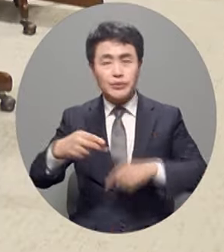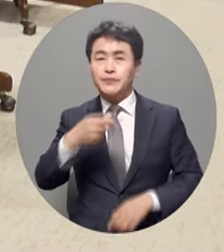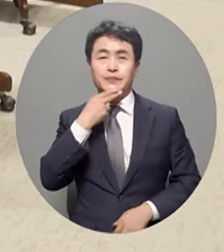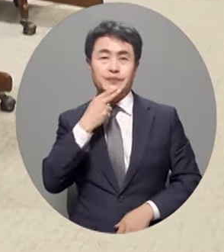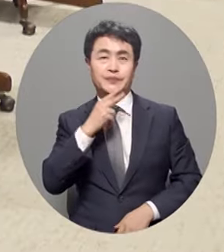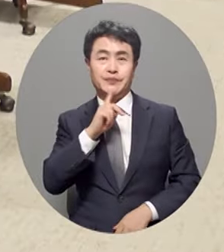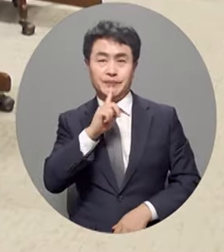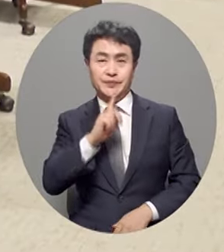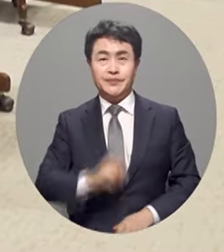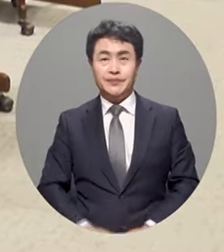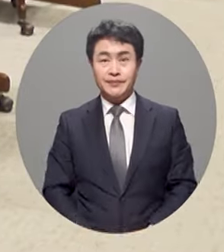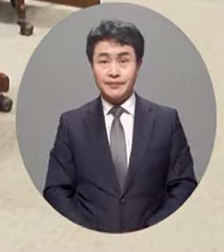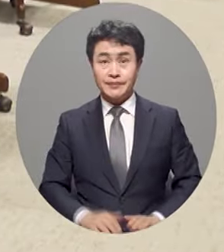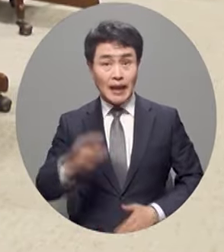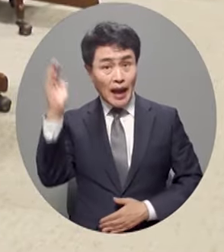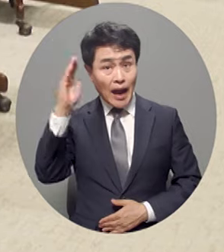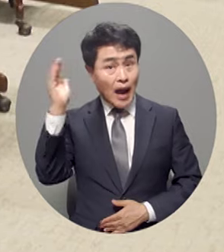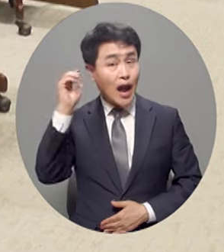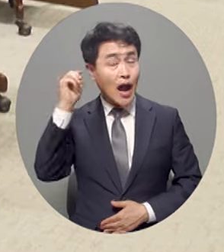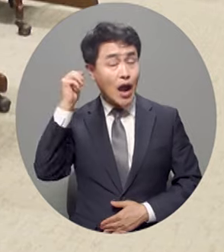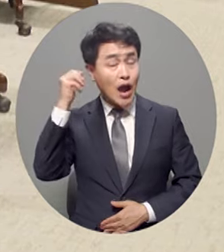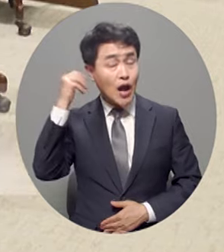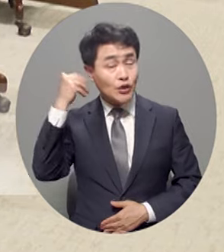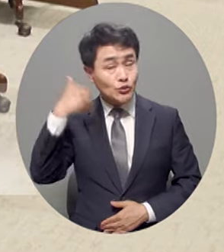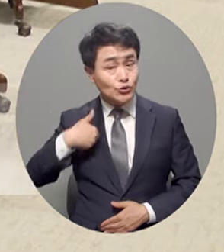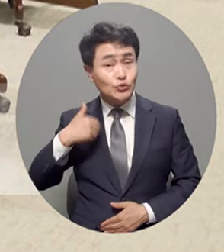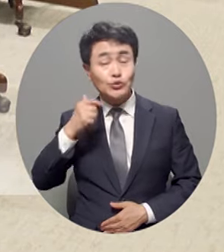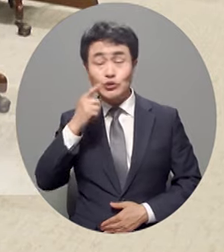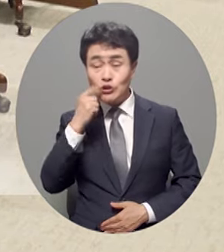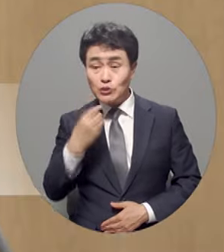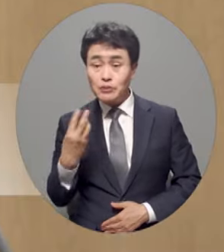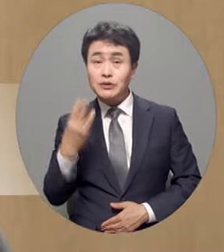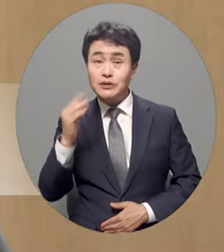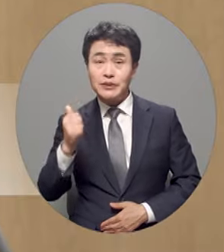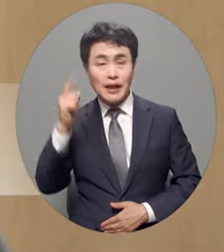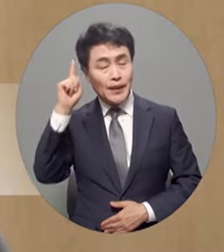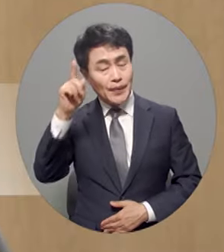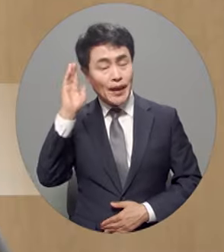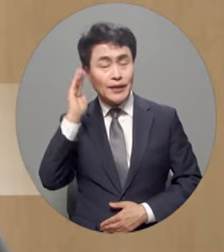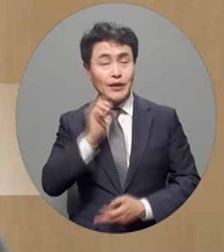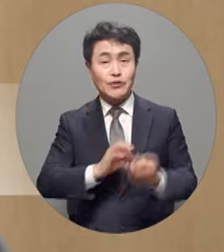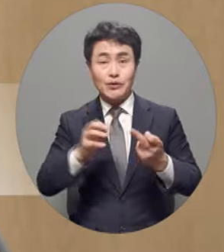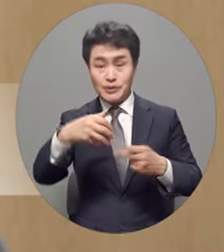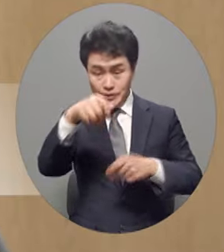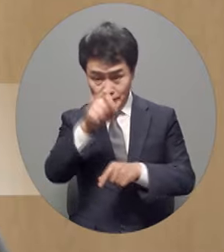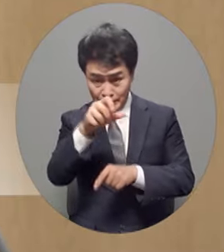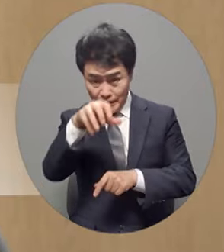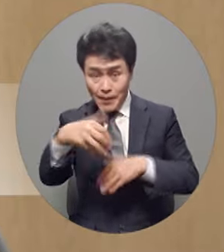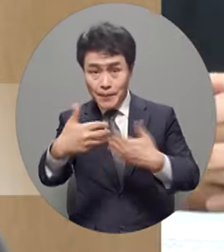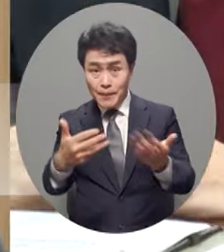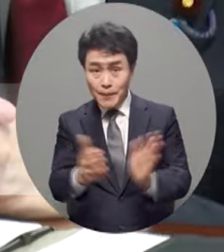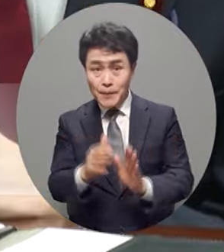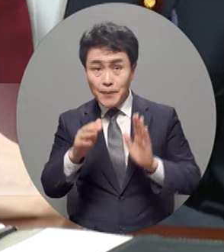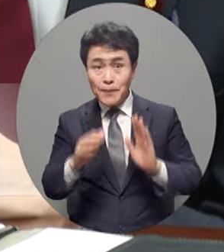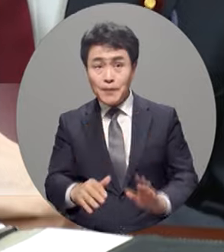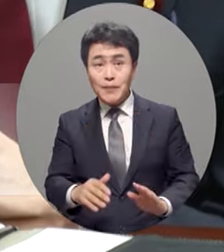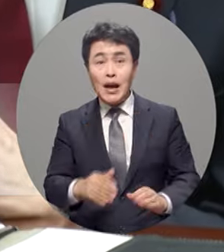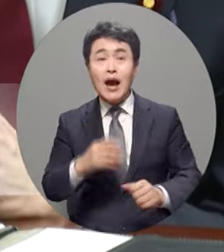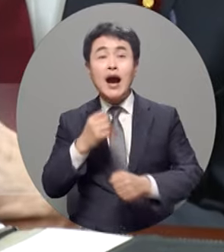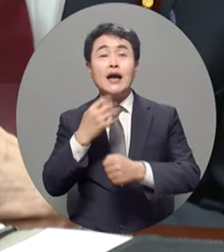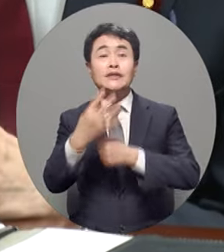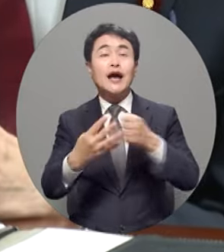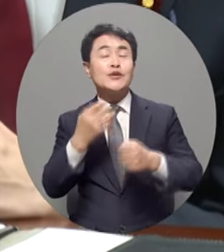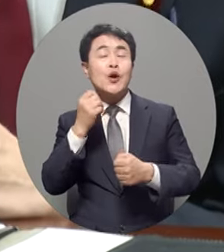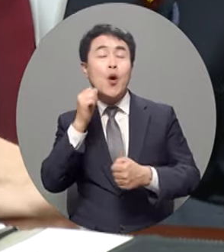전해졌습니다 한중일 3국 정상은 내일오전 대통령실에 다시 만나 4년 5개월 만에 제 9차 한중일 정상 회의를